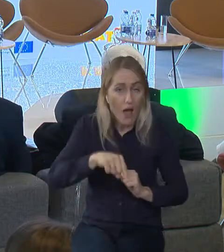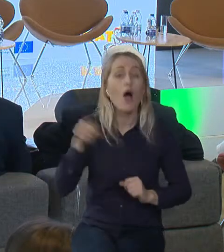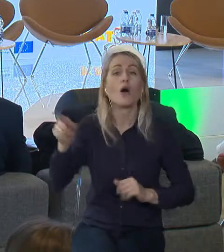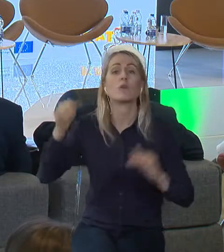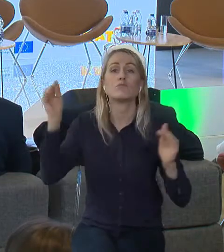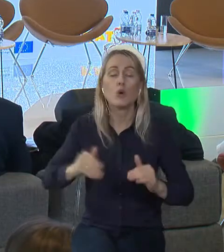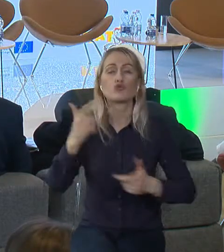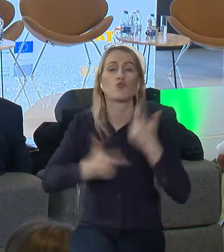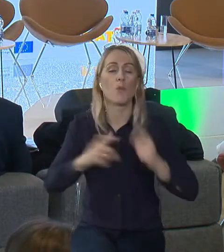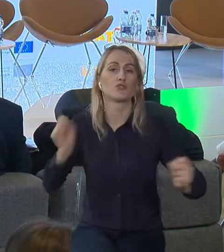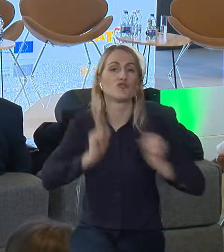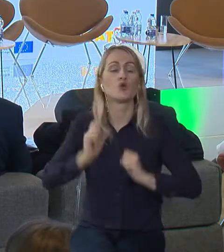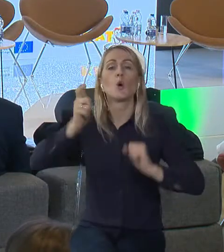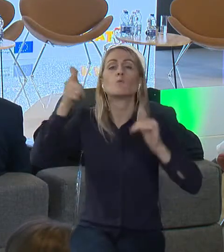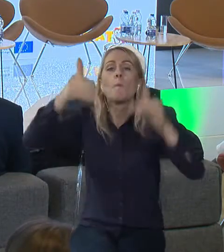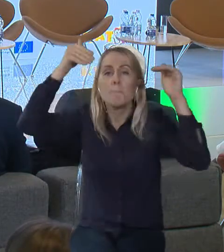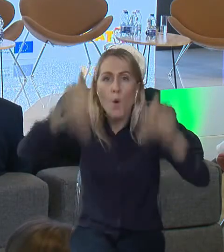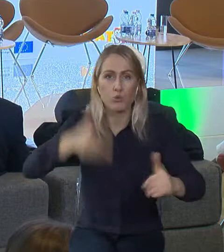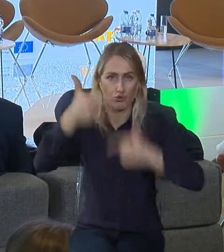ćwiczenia dostępne dla niego i